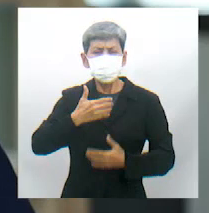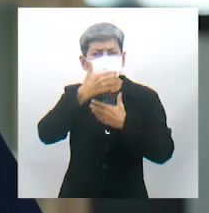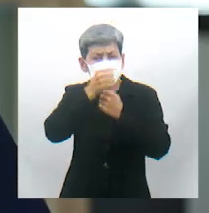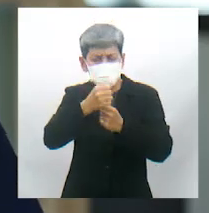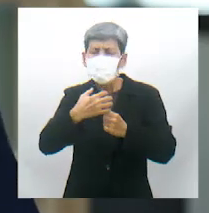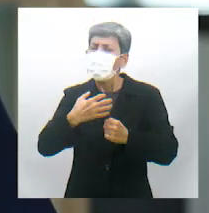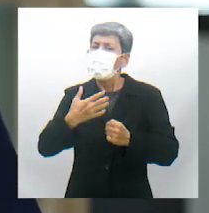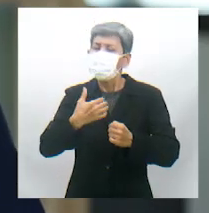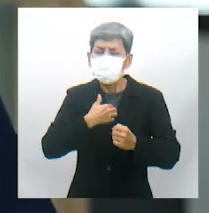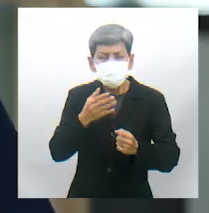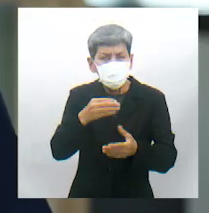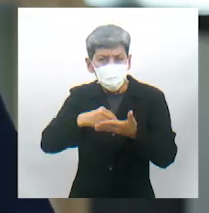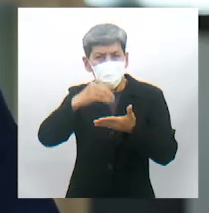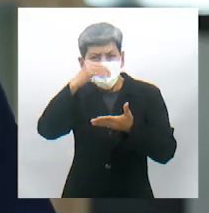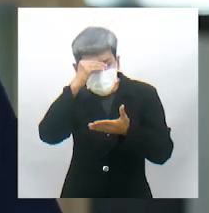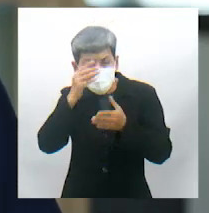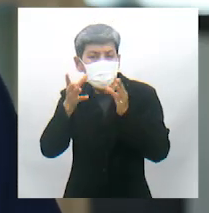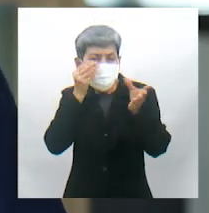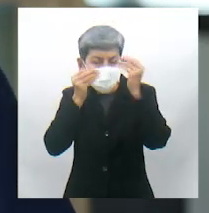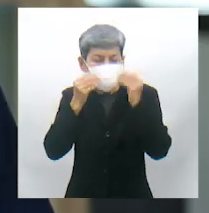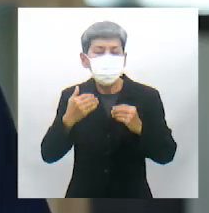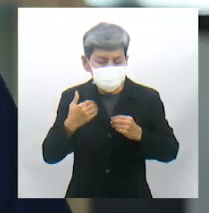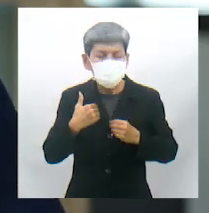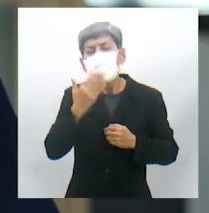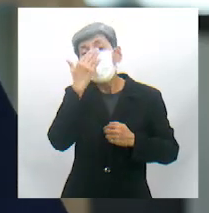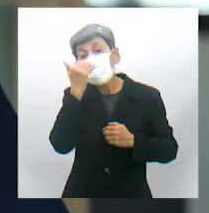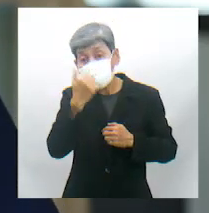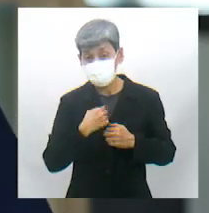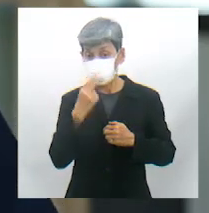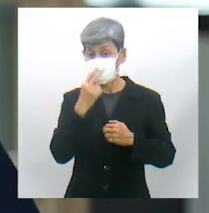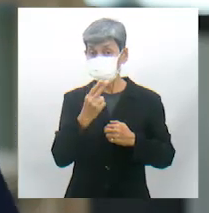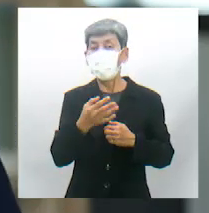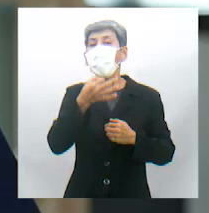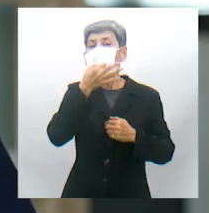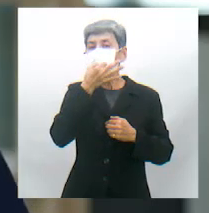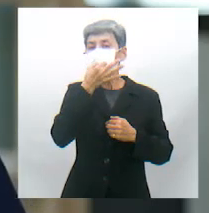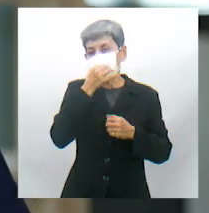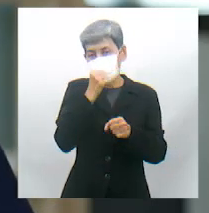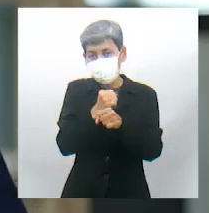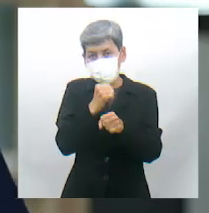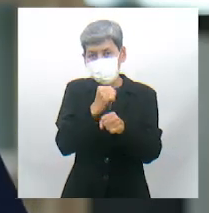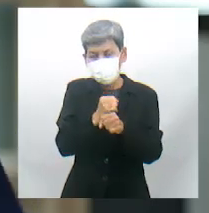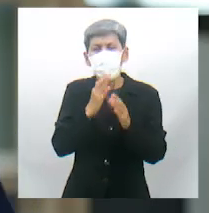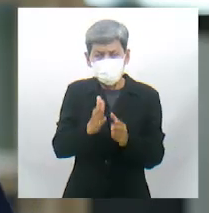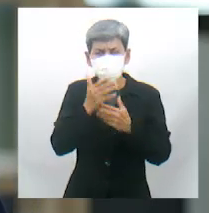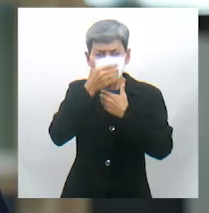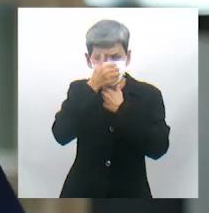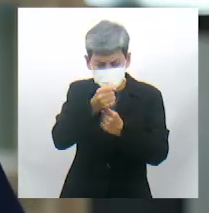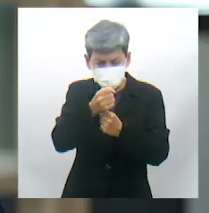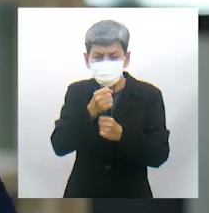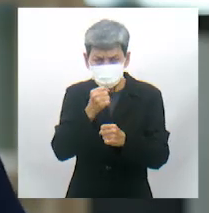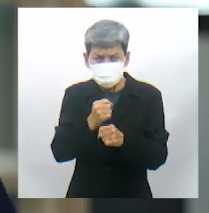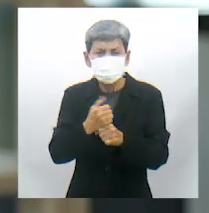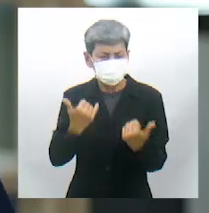จที่อยากจะมาเรียนรู้ด้วยค่ะเพราะว่าอันนี้ก็ถือเป็นอีกหนึ่งอาชีพนะคะที่คนค่อนข้างสนใจแล้วก็เป็น